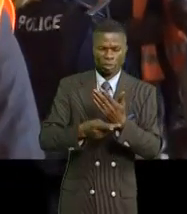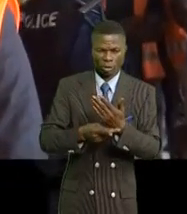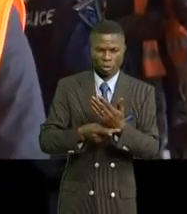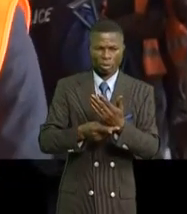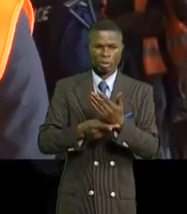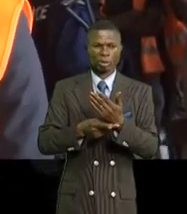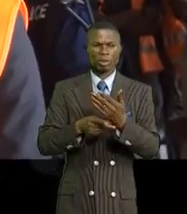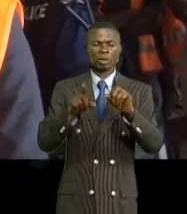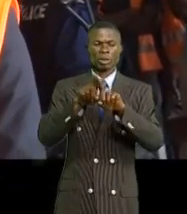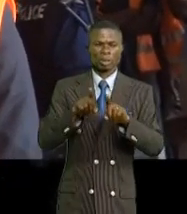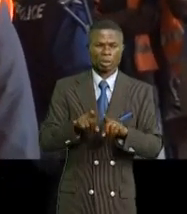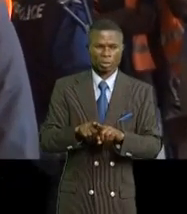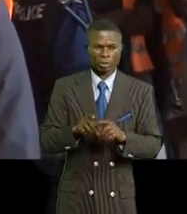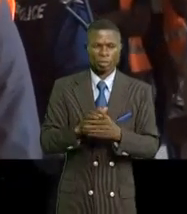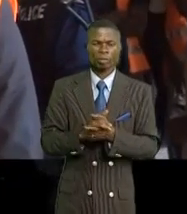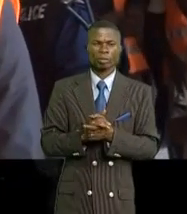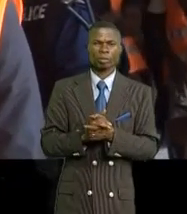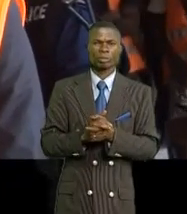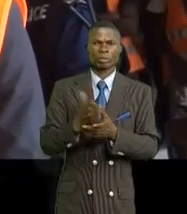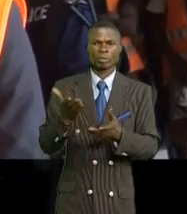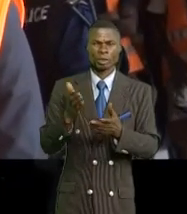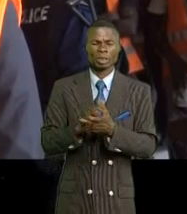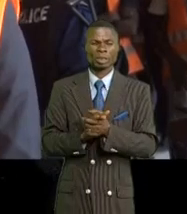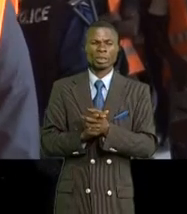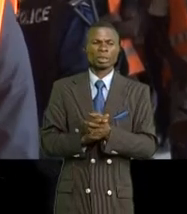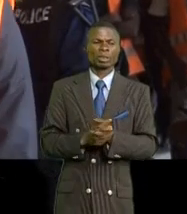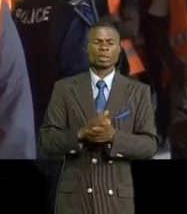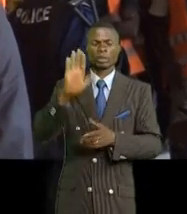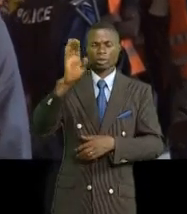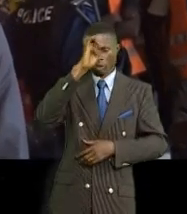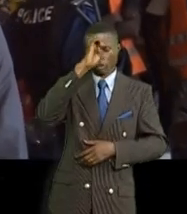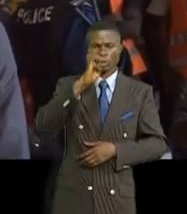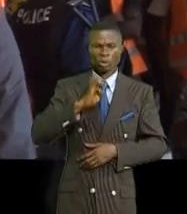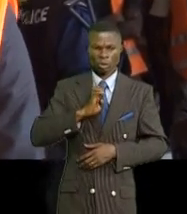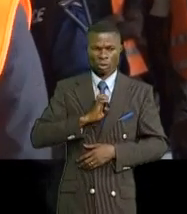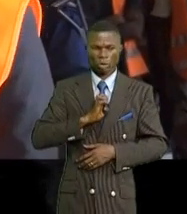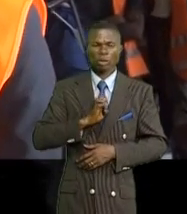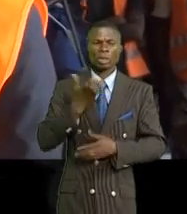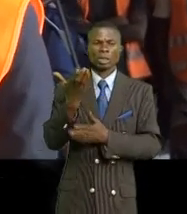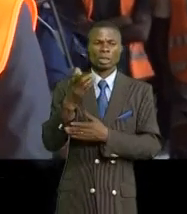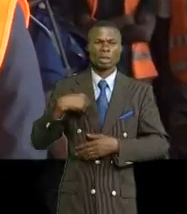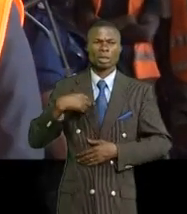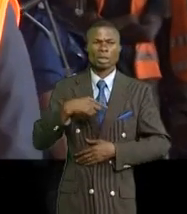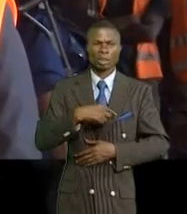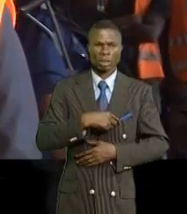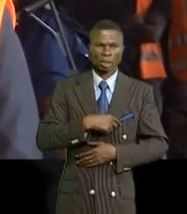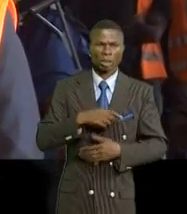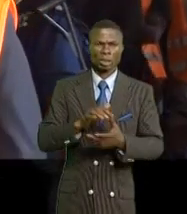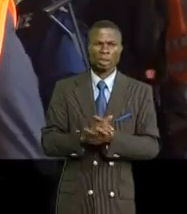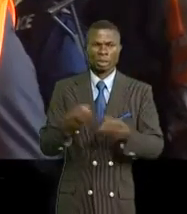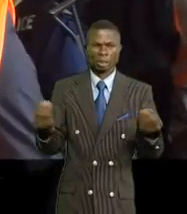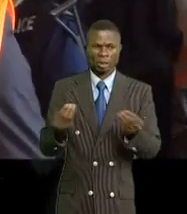et nous remobiliser à la tâche. Parce que son Excellence nous l'avait rappelé il y a quelques jours, de sa